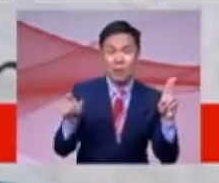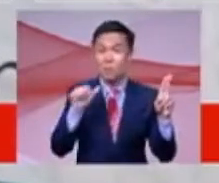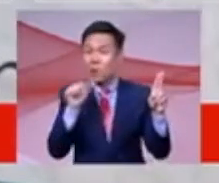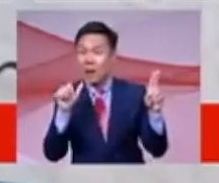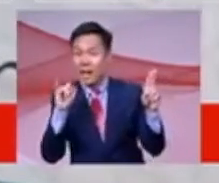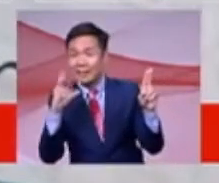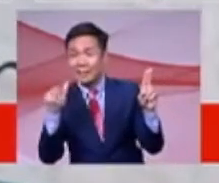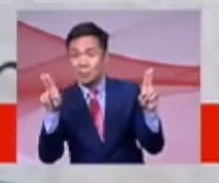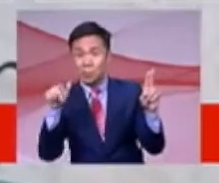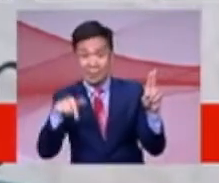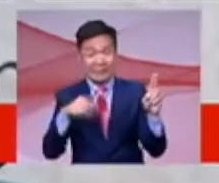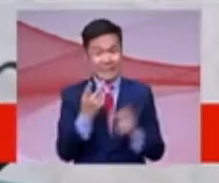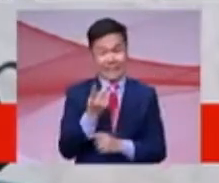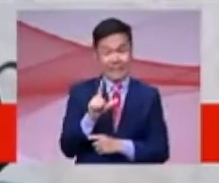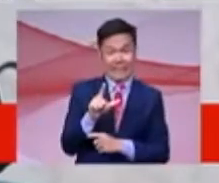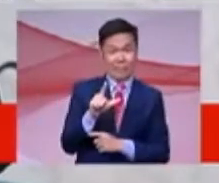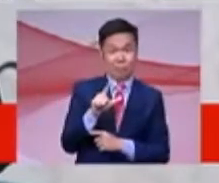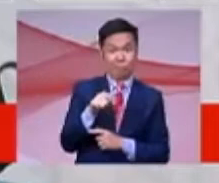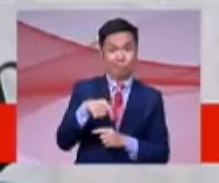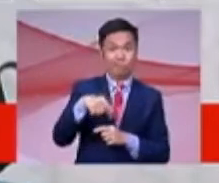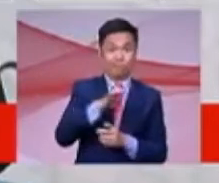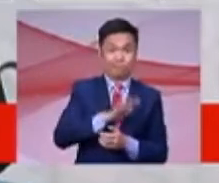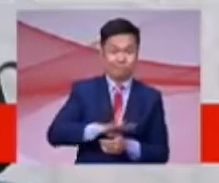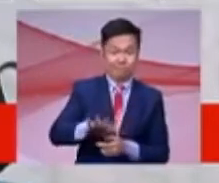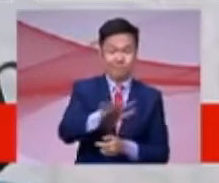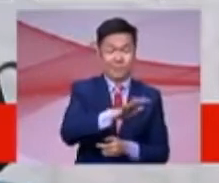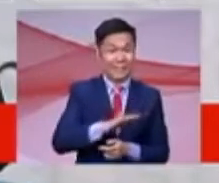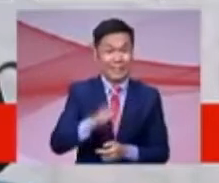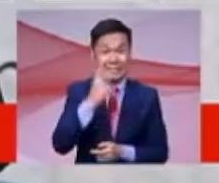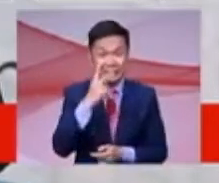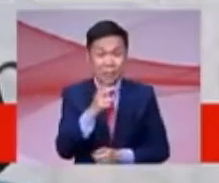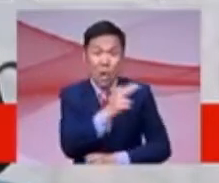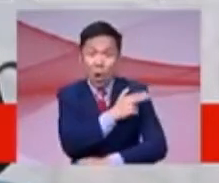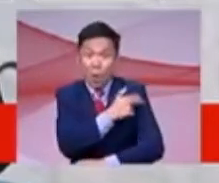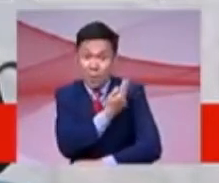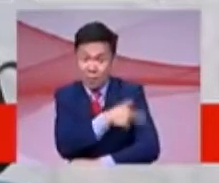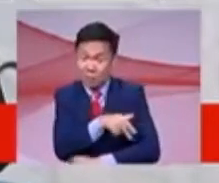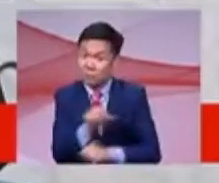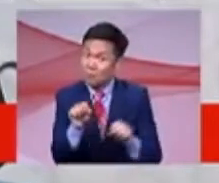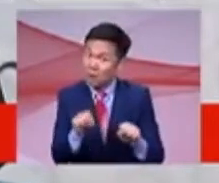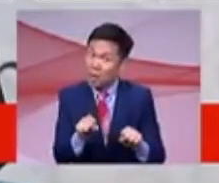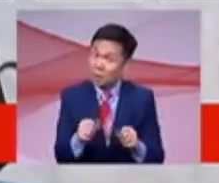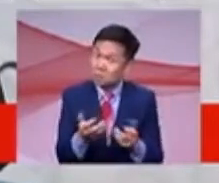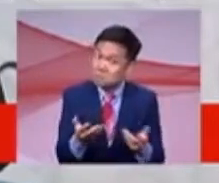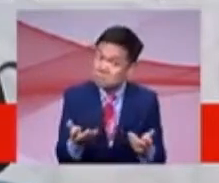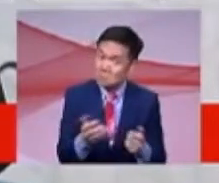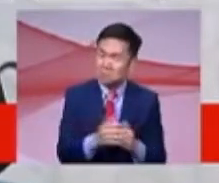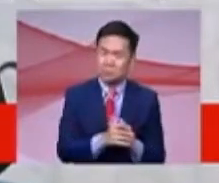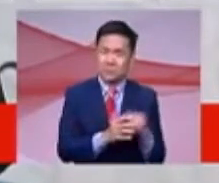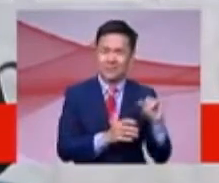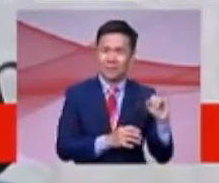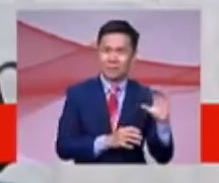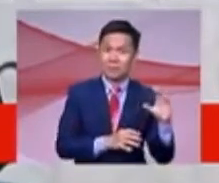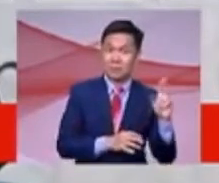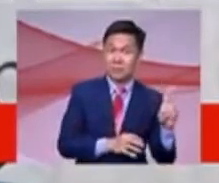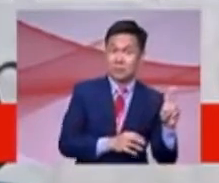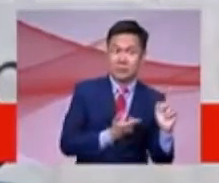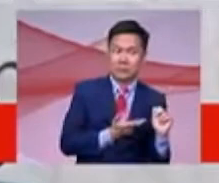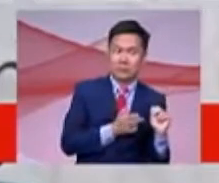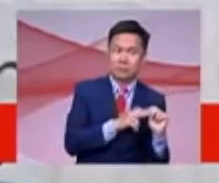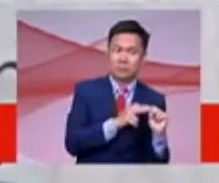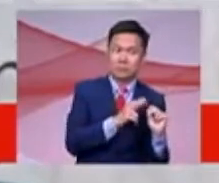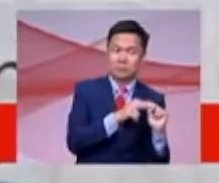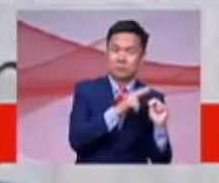tengah, iaitu di Lembah Klang. Hari ini kita lihat kemampuan hospital kita, iaitu penggunaan ICU semakin